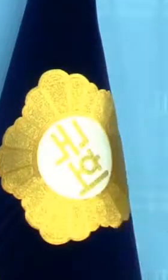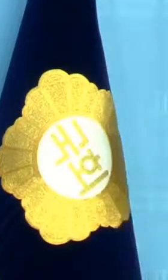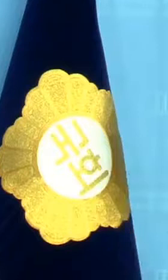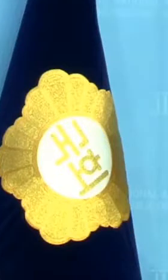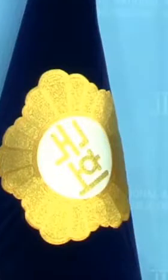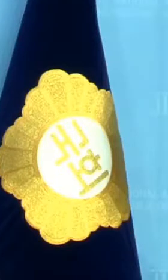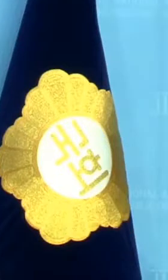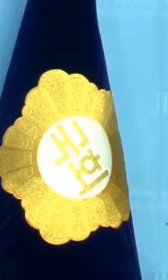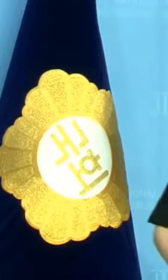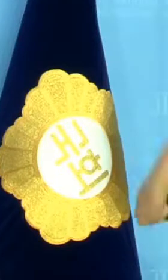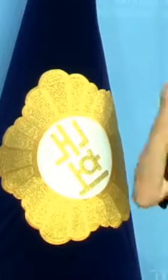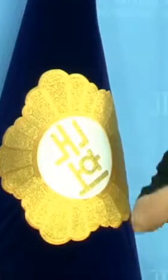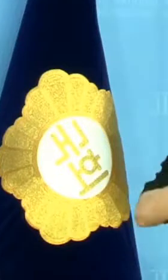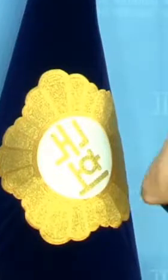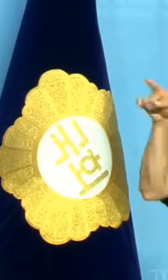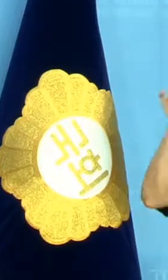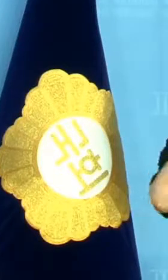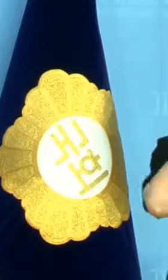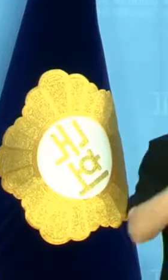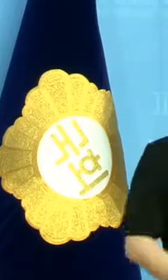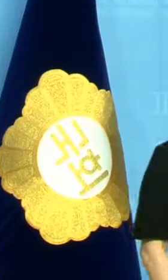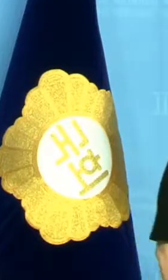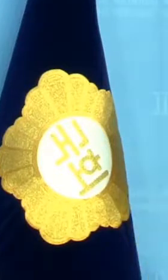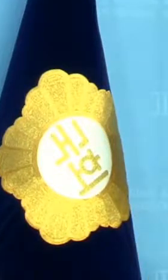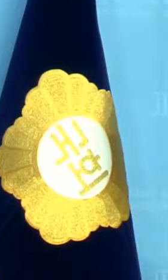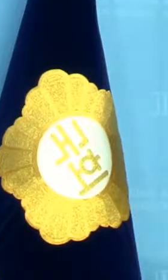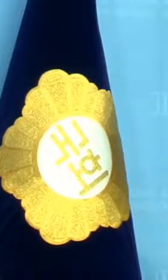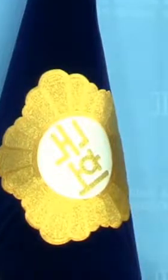관련 지르는 바깥에서 따로 갖도록 하겠습니다